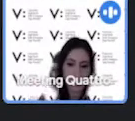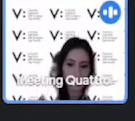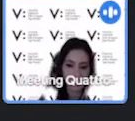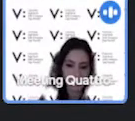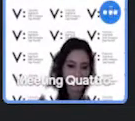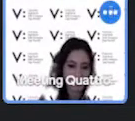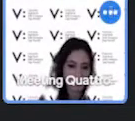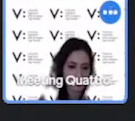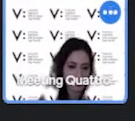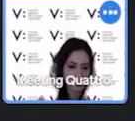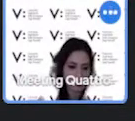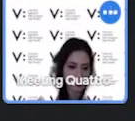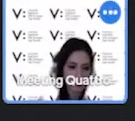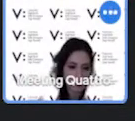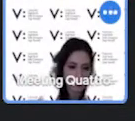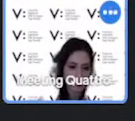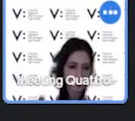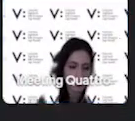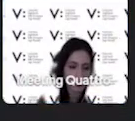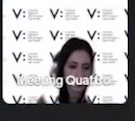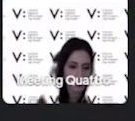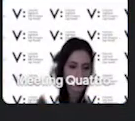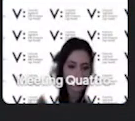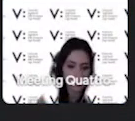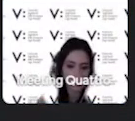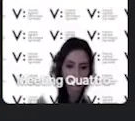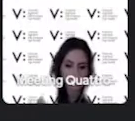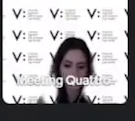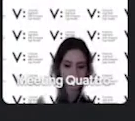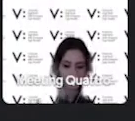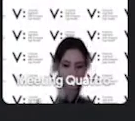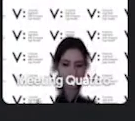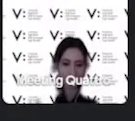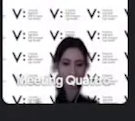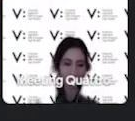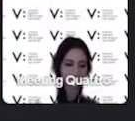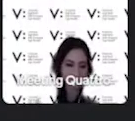mani alzate. Sì,